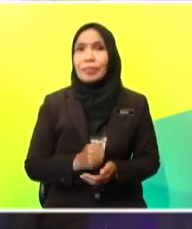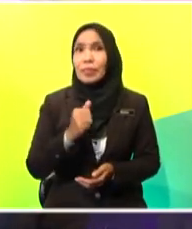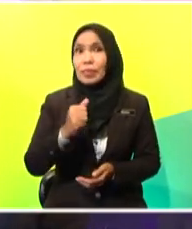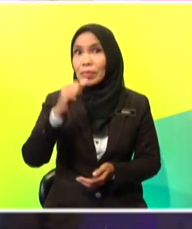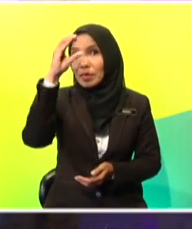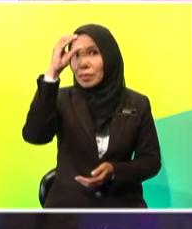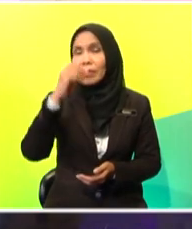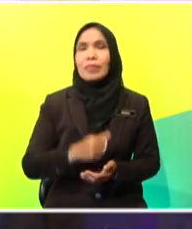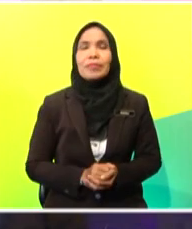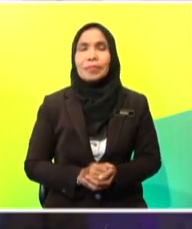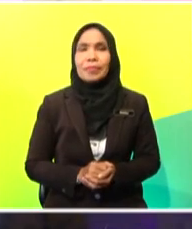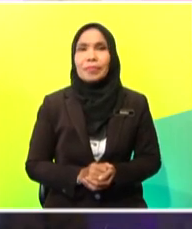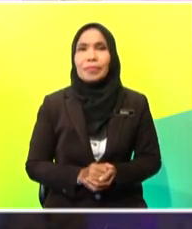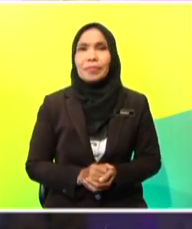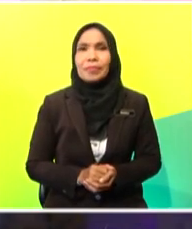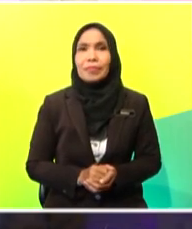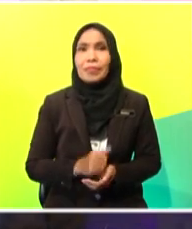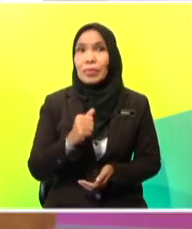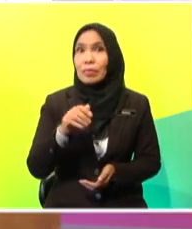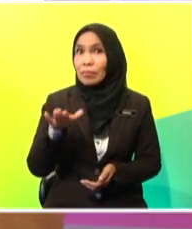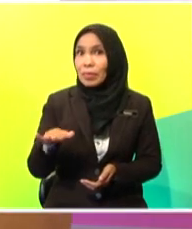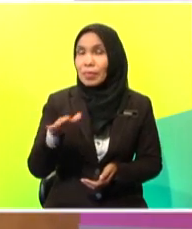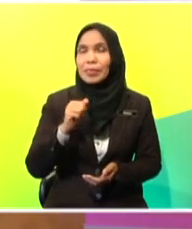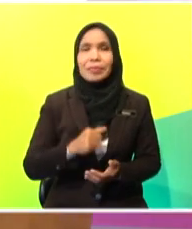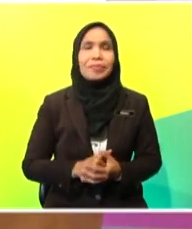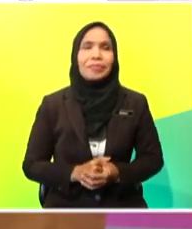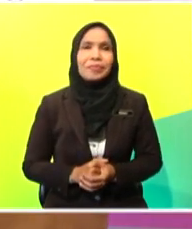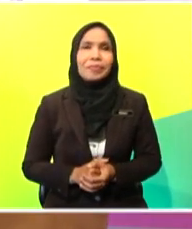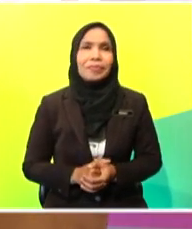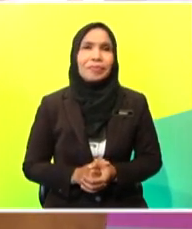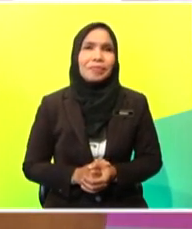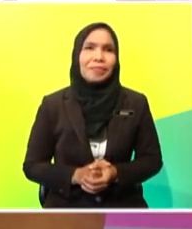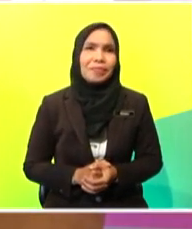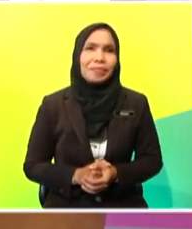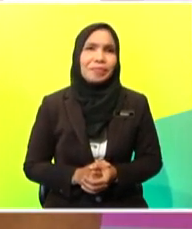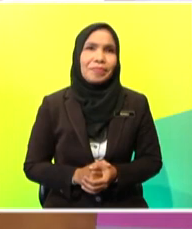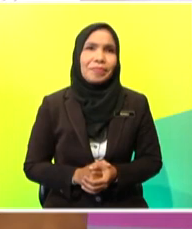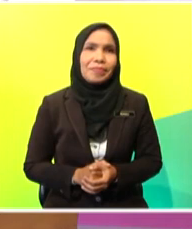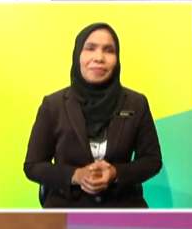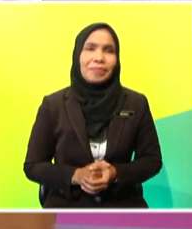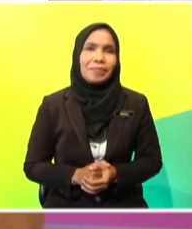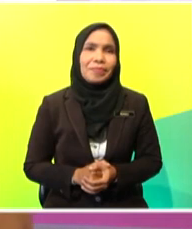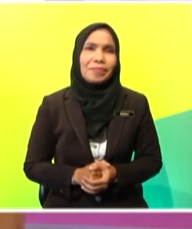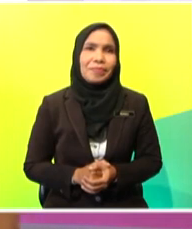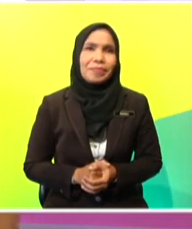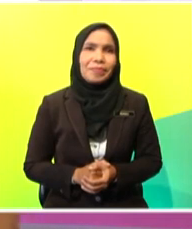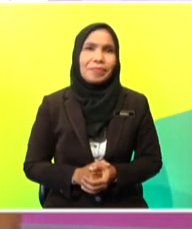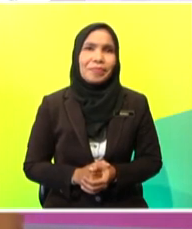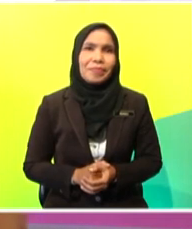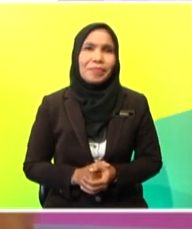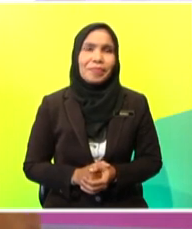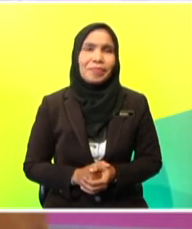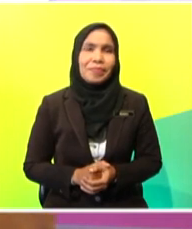MUI kota adek oke metode amesti mulai dengan huruf inilah Oke